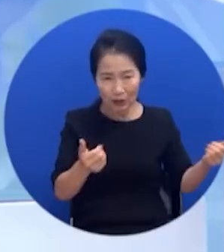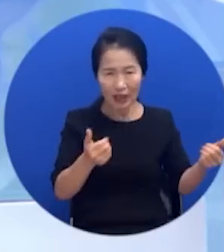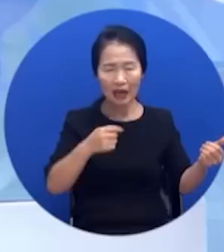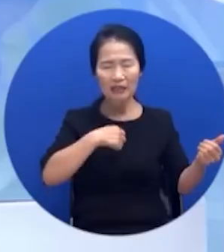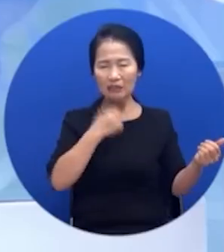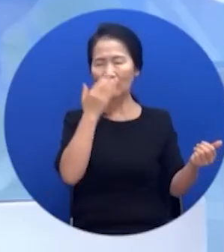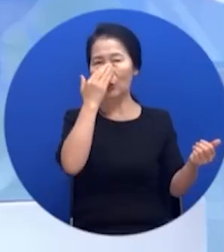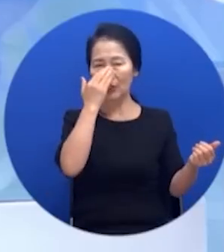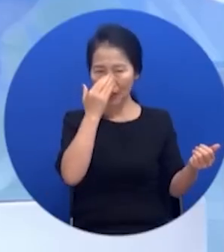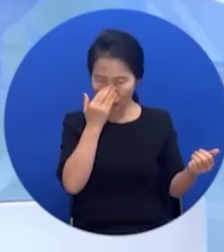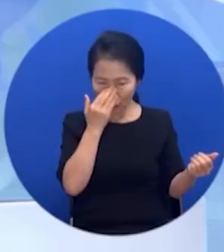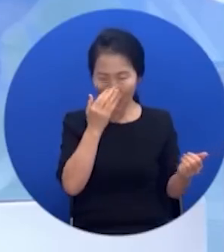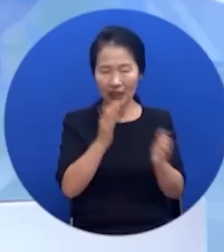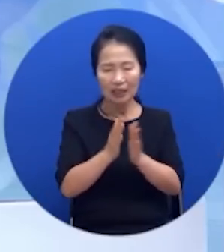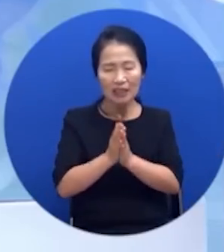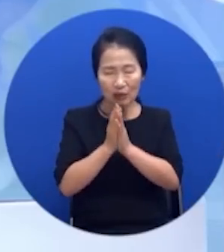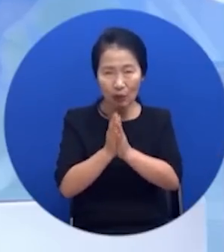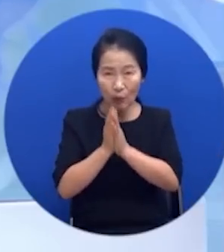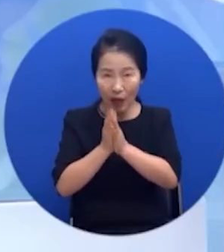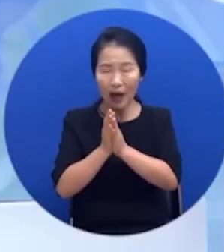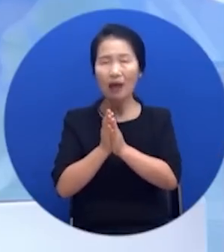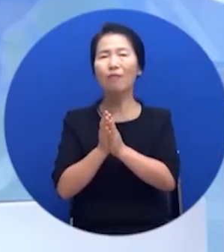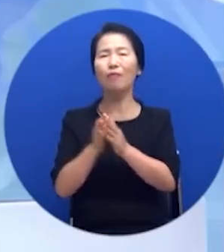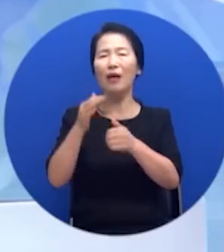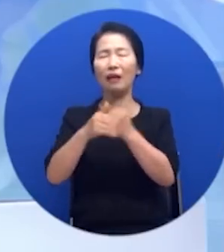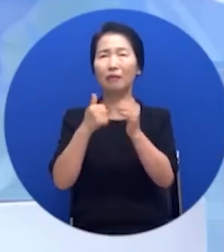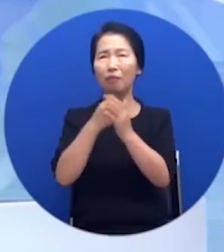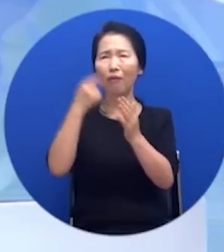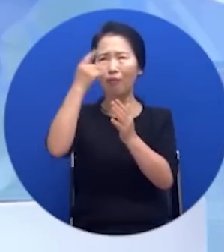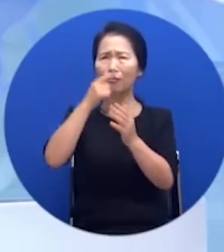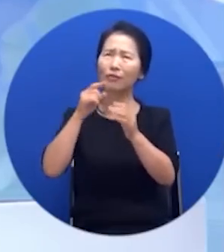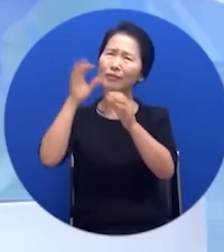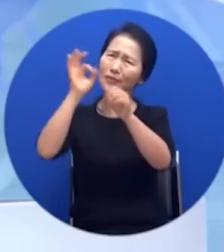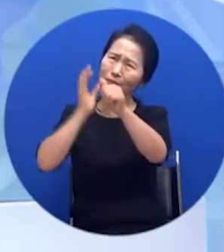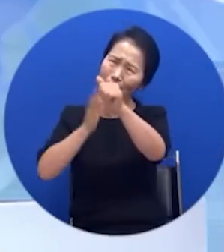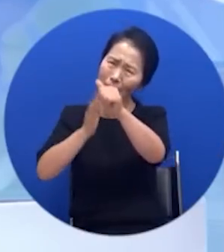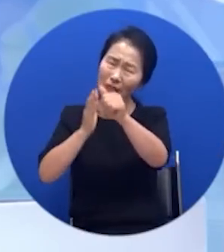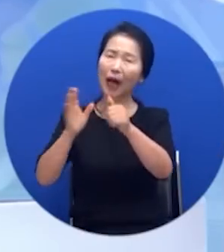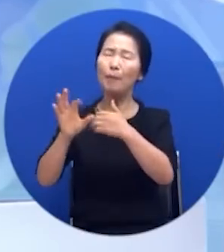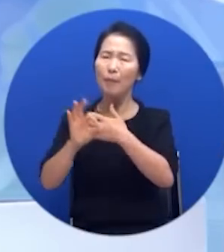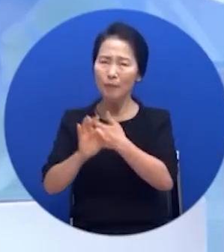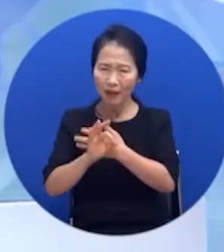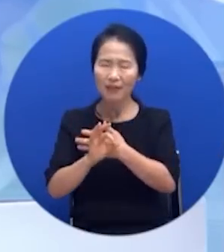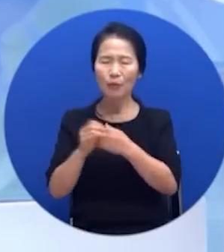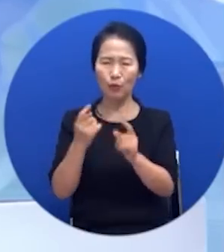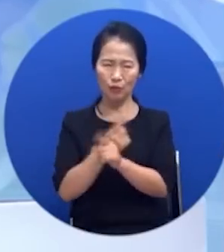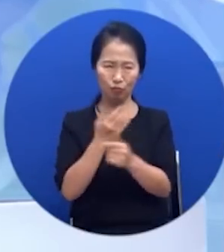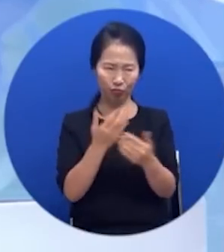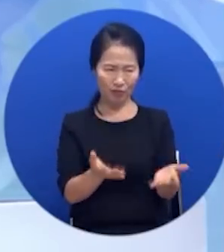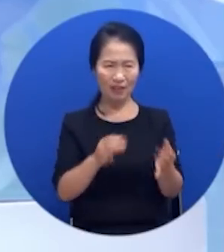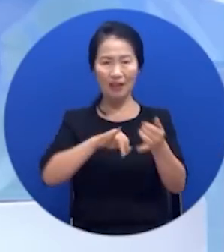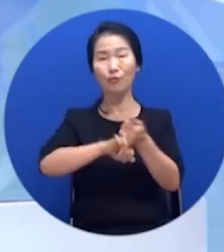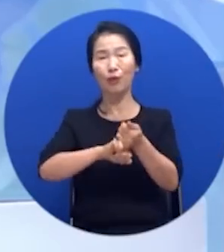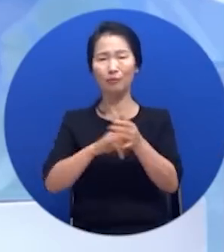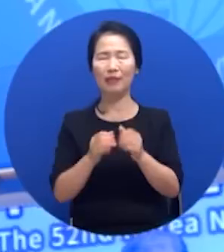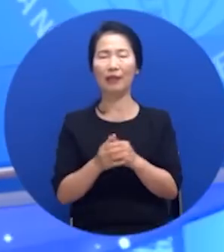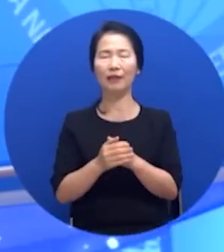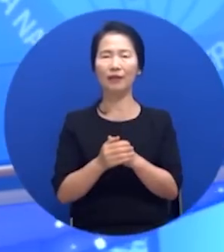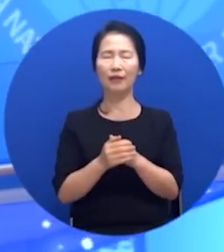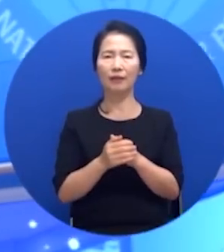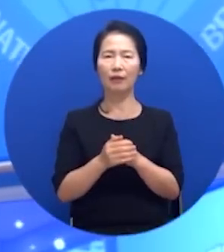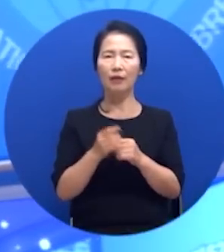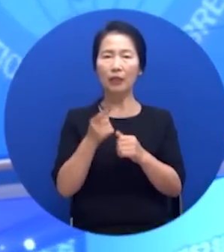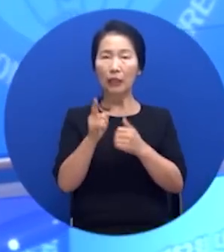낮추고 기도하여 내 얼굴을 찾으면 하나님이 들으시고 이 땅을 고치겠다고 말씀을 하셨어요.